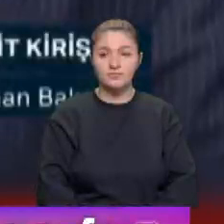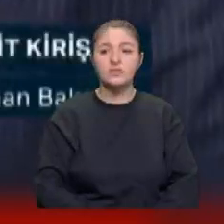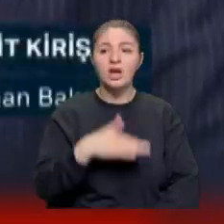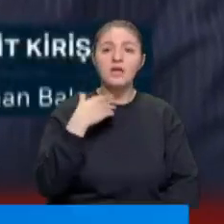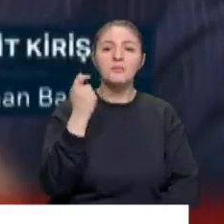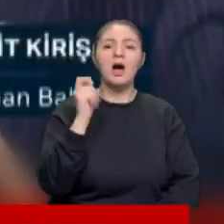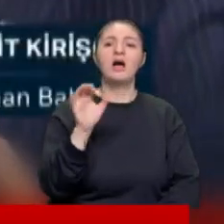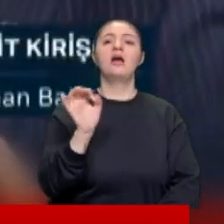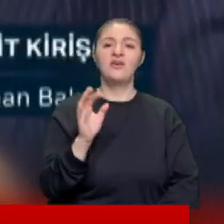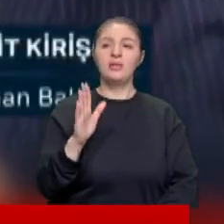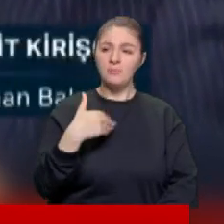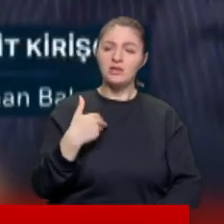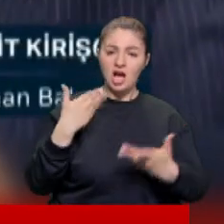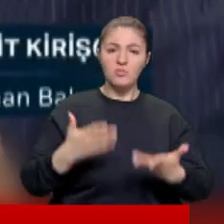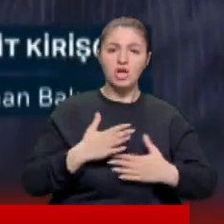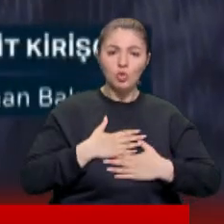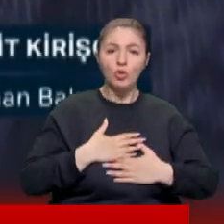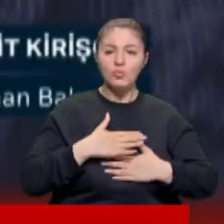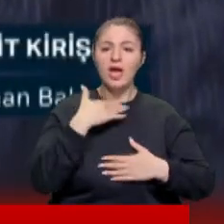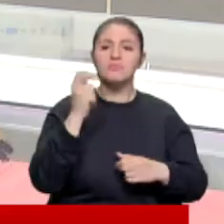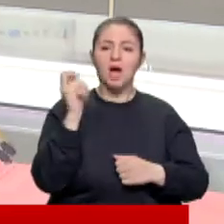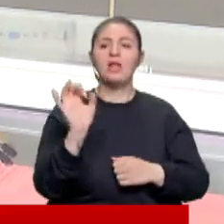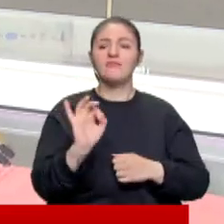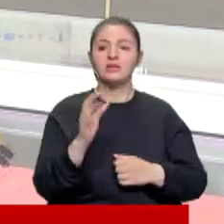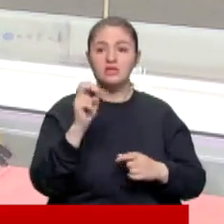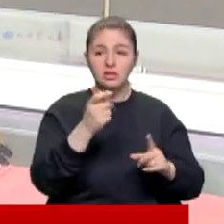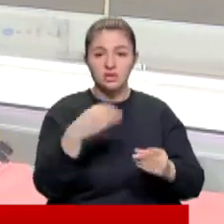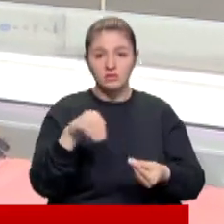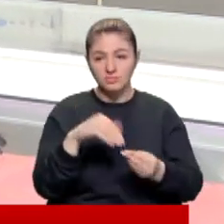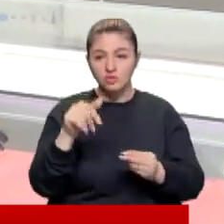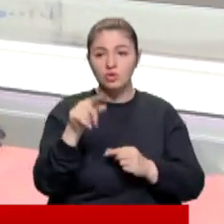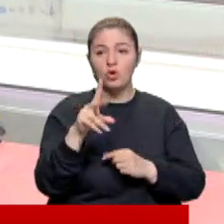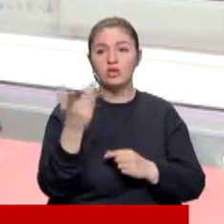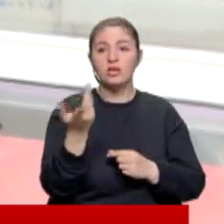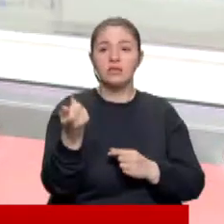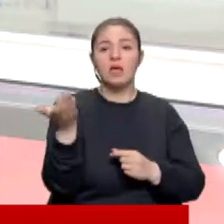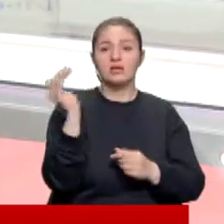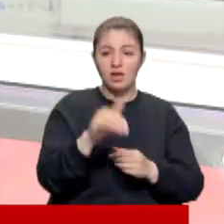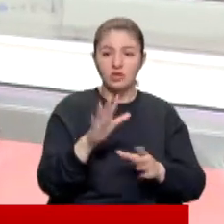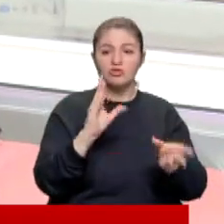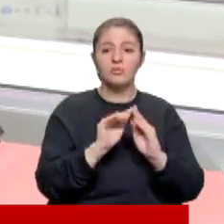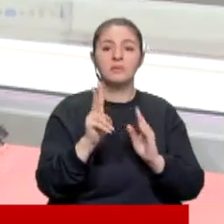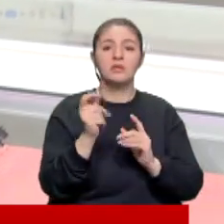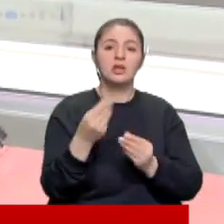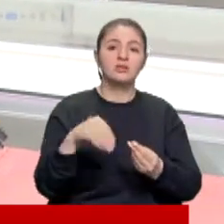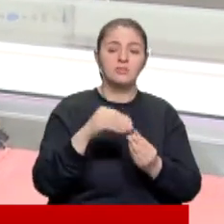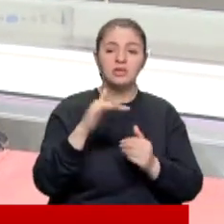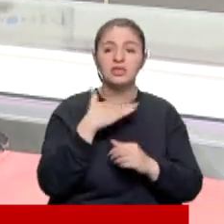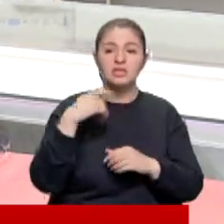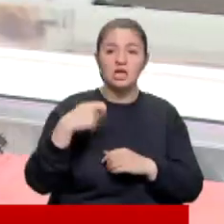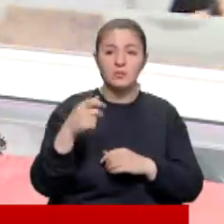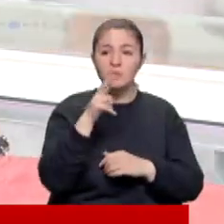Etin fiyatı çok yüksek. Tamam, ben de kabul ediyorum. Etin fiyatı yüksek. 8 lira zam geldi. Sonradan bir 12 lira geldi. Ve toplam 20 lira oldu bu. Kıymanın